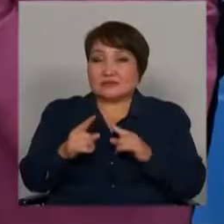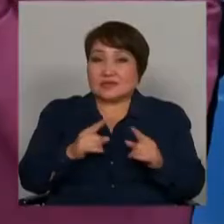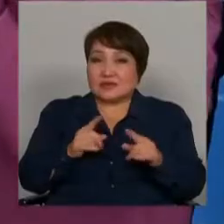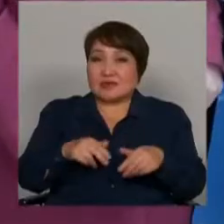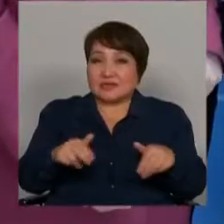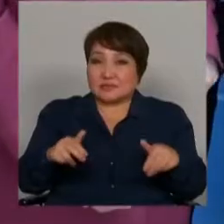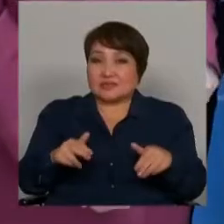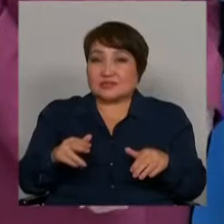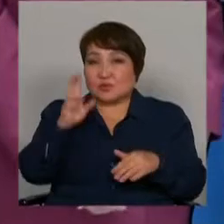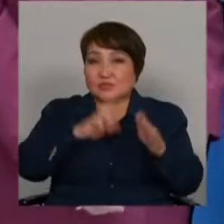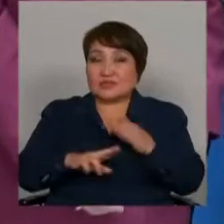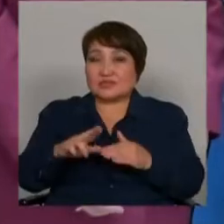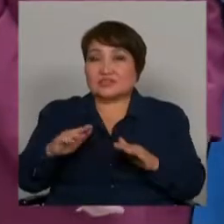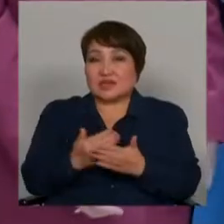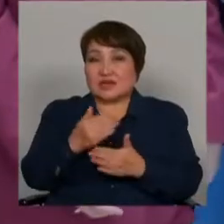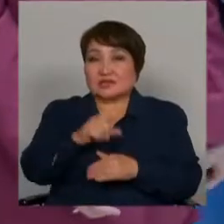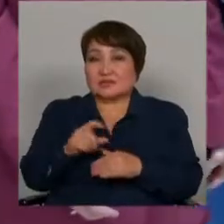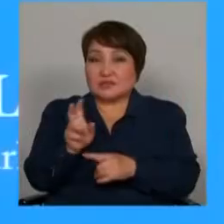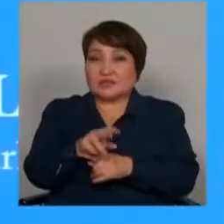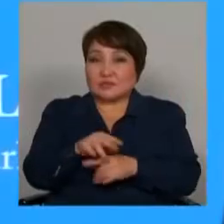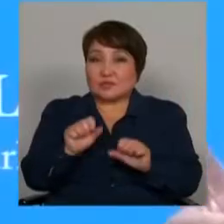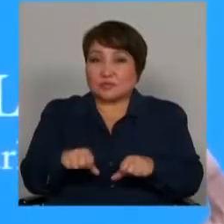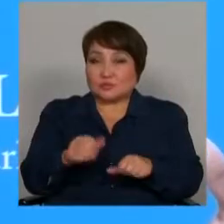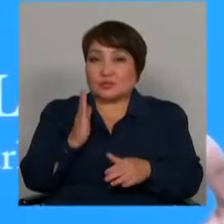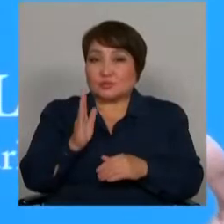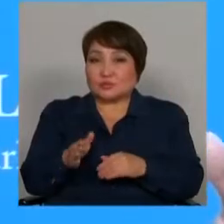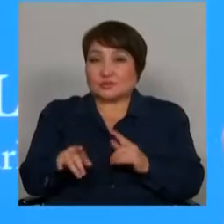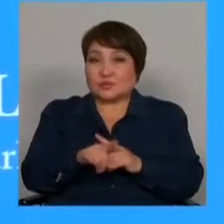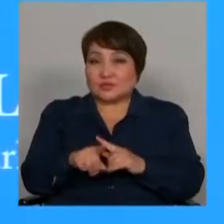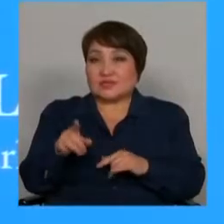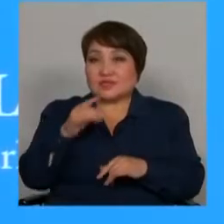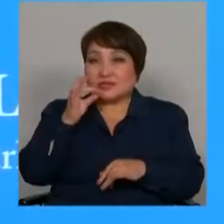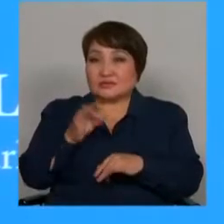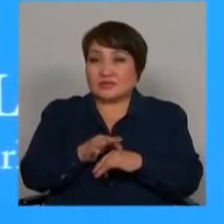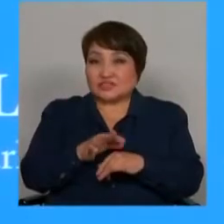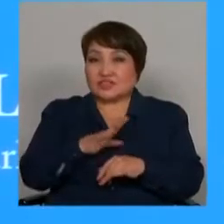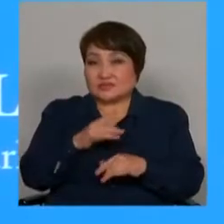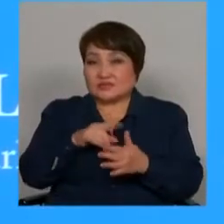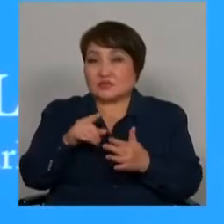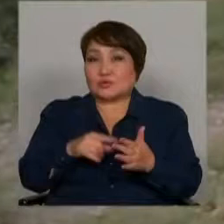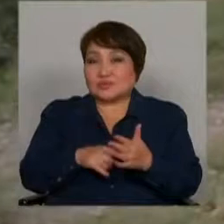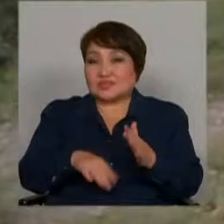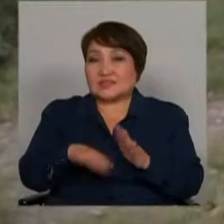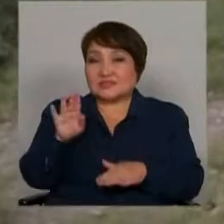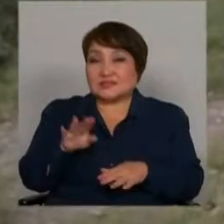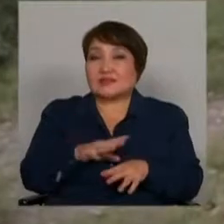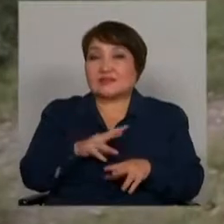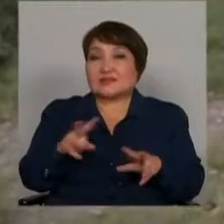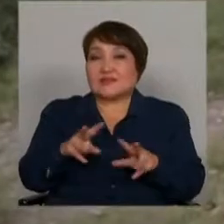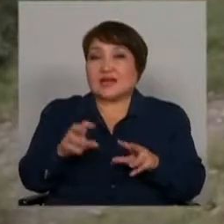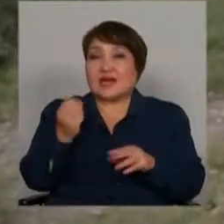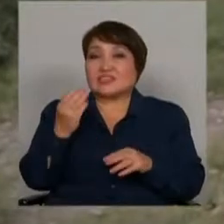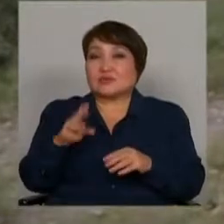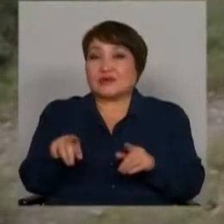келуіне мүмкіндік болады. Отырыстан соң журналистер сауалына жауап берген сенат төрағасы осылай деді. Мәулен Әшімбаев қазір